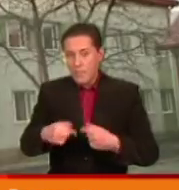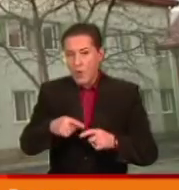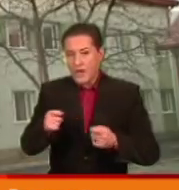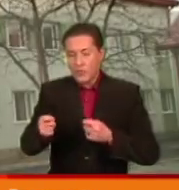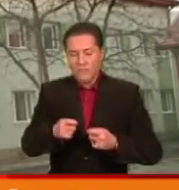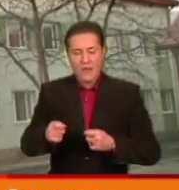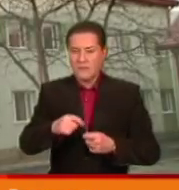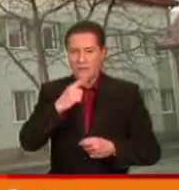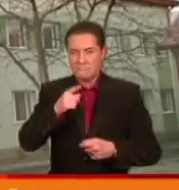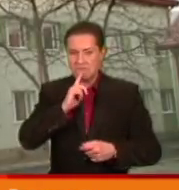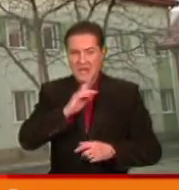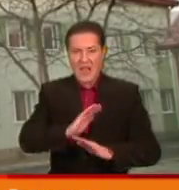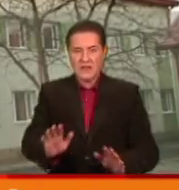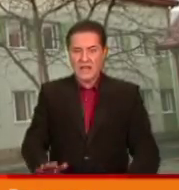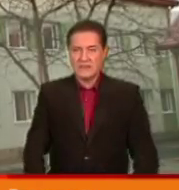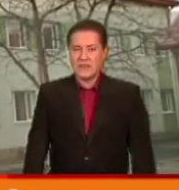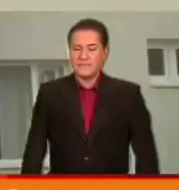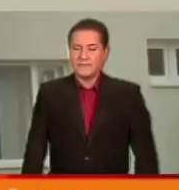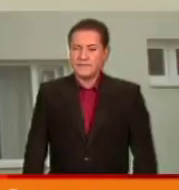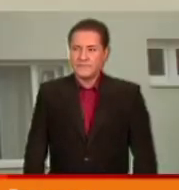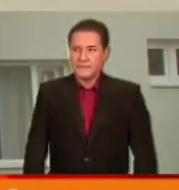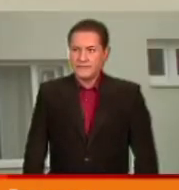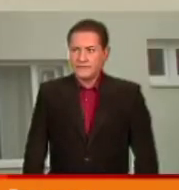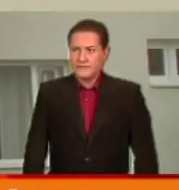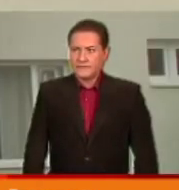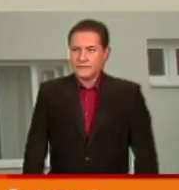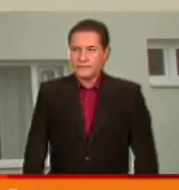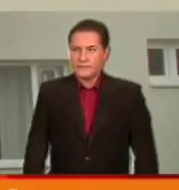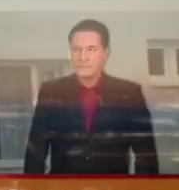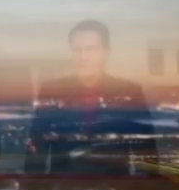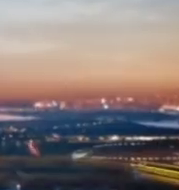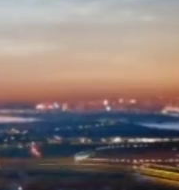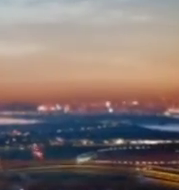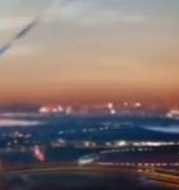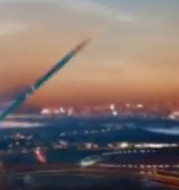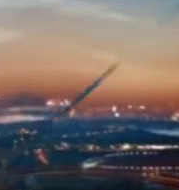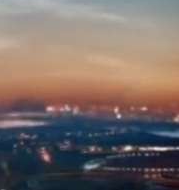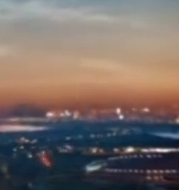не йдеться. Віталій Глагола, Бейла Бала та Юрій Долгоручко. Програма «Вікна» СТБ.